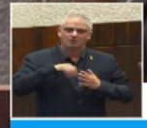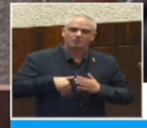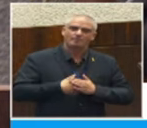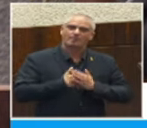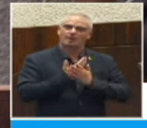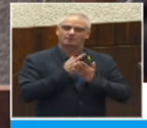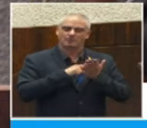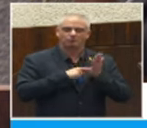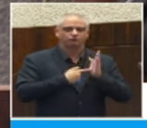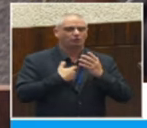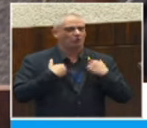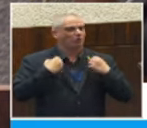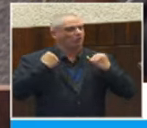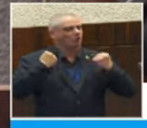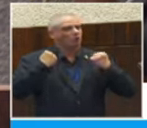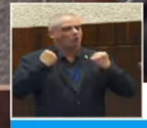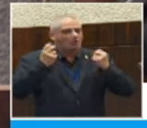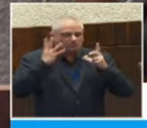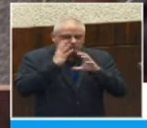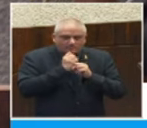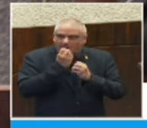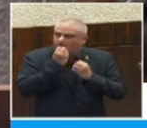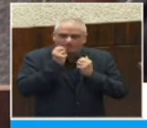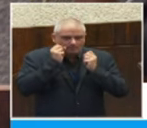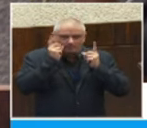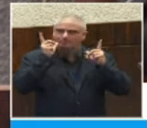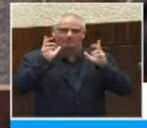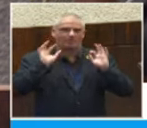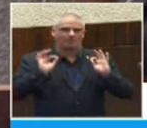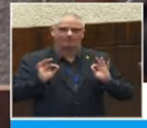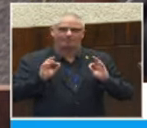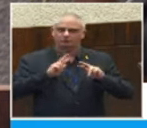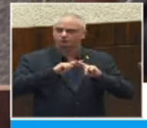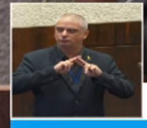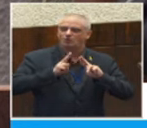כוחות גנוזים פלאיים שאומות העולם